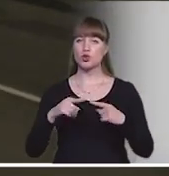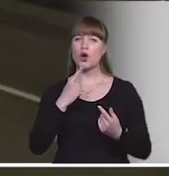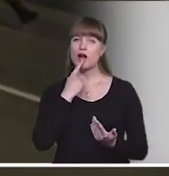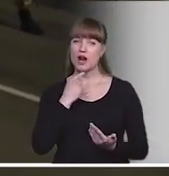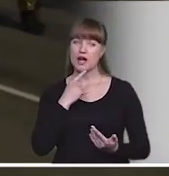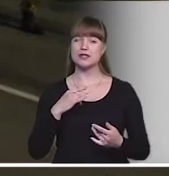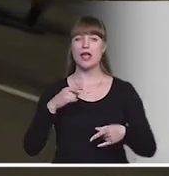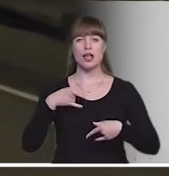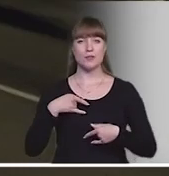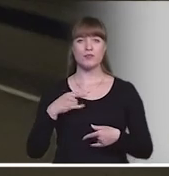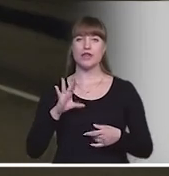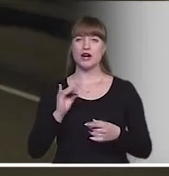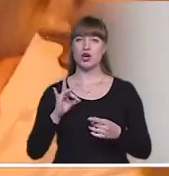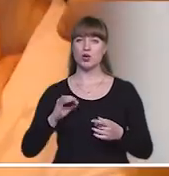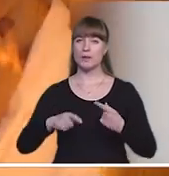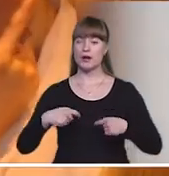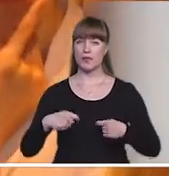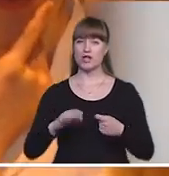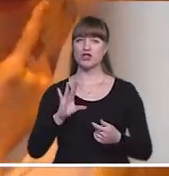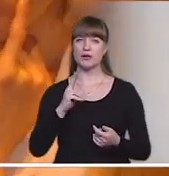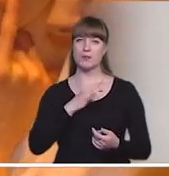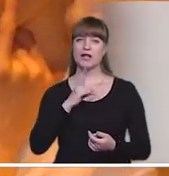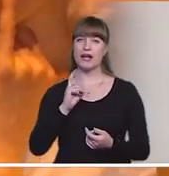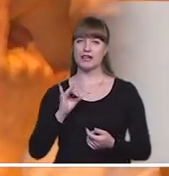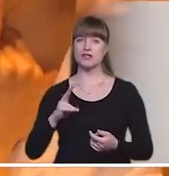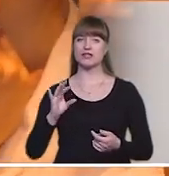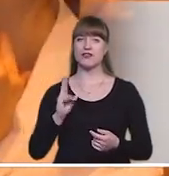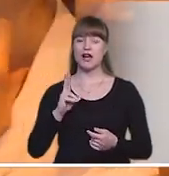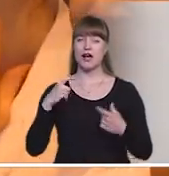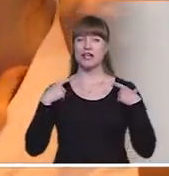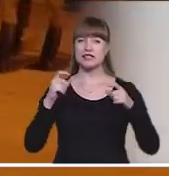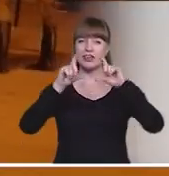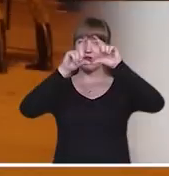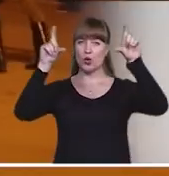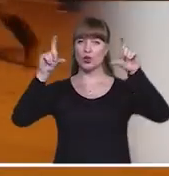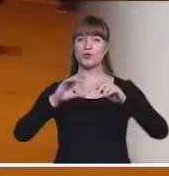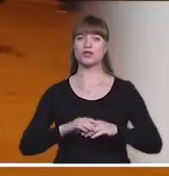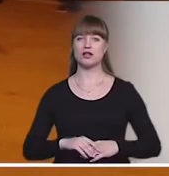авангарде парадного расчета рота барабанщиц Белокалитвинского кадетского корпуса.